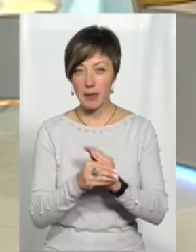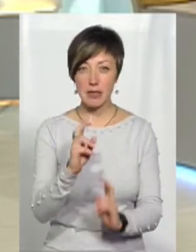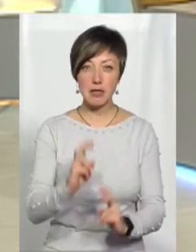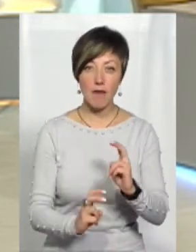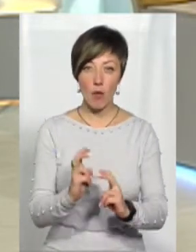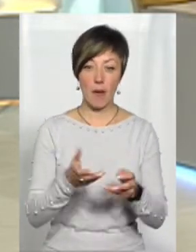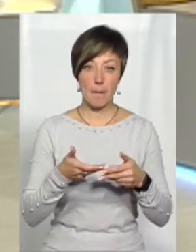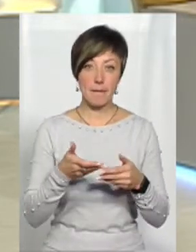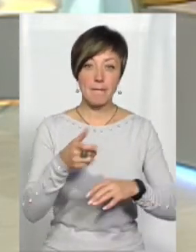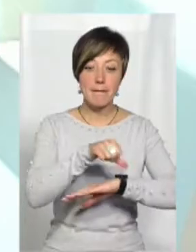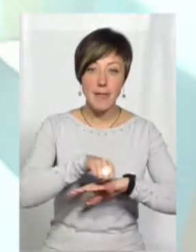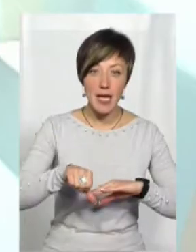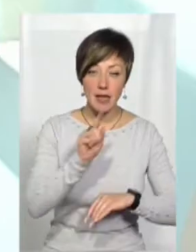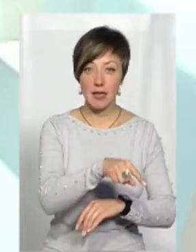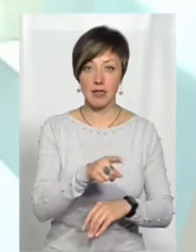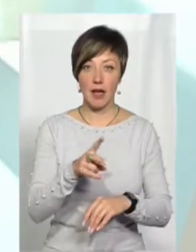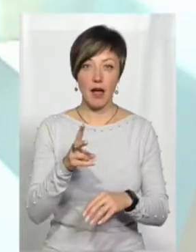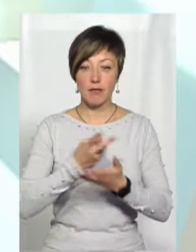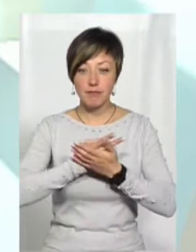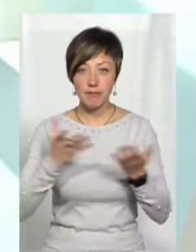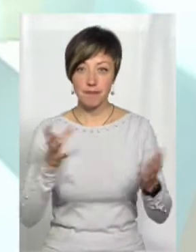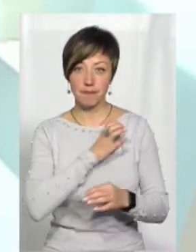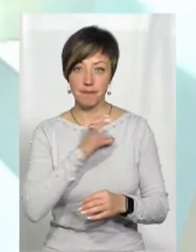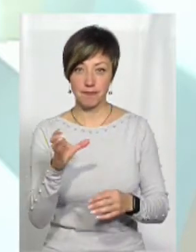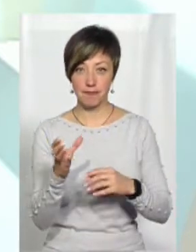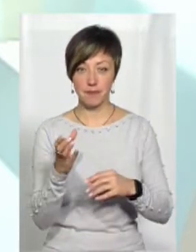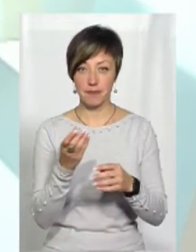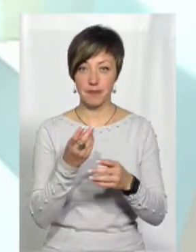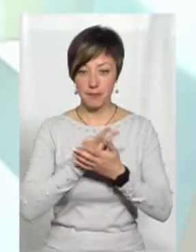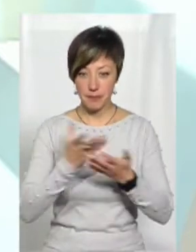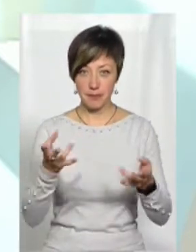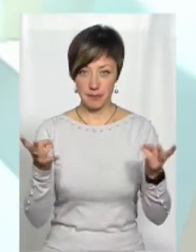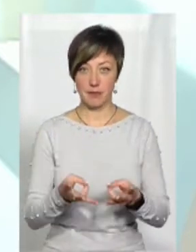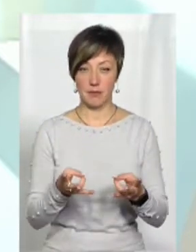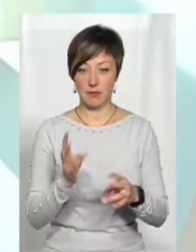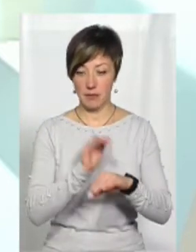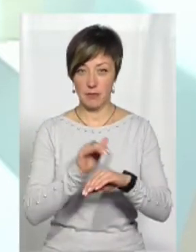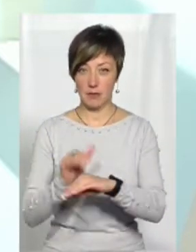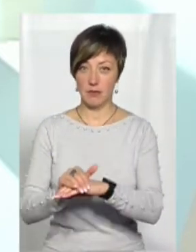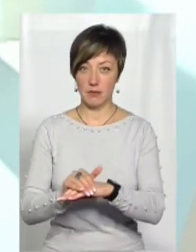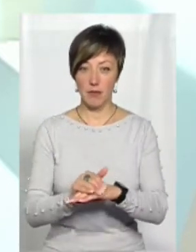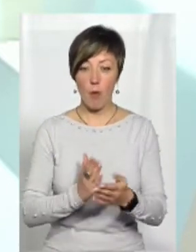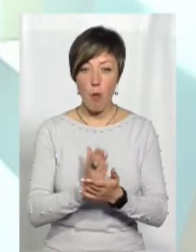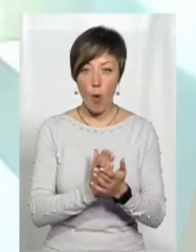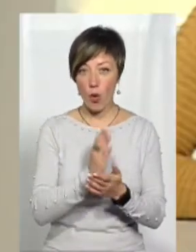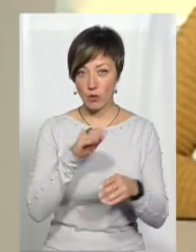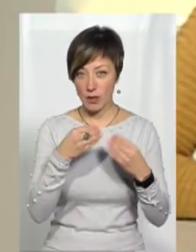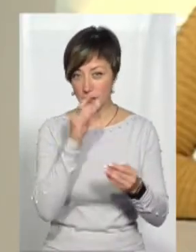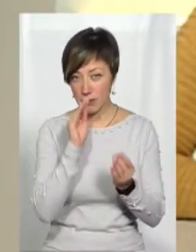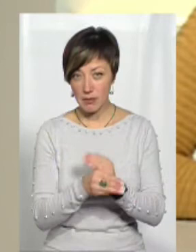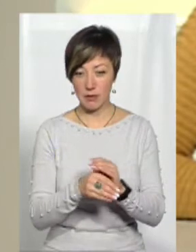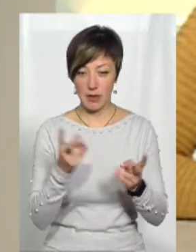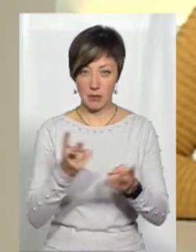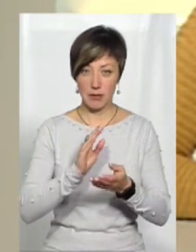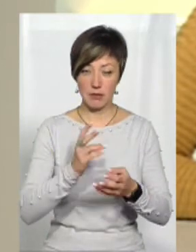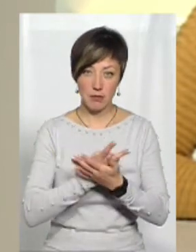заводів, митниць, значить, не виводить олігархів з тіні, не виводить, ну, як вам сказати, послуги, які надаються в тіні,